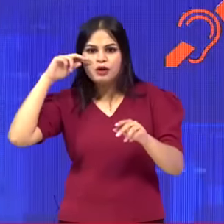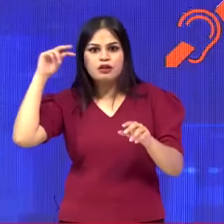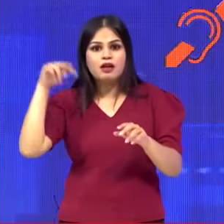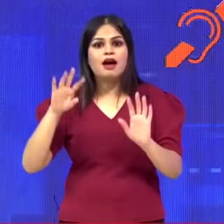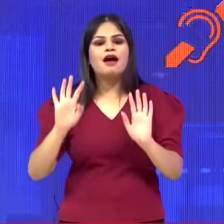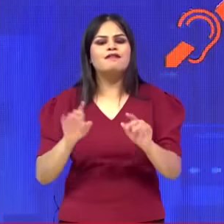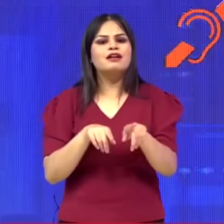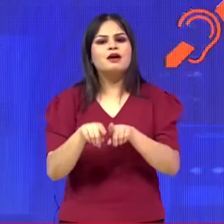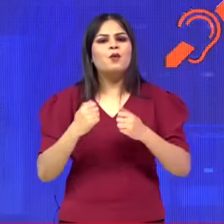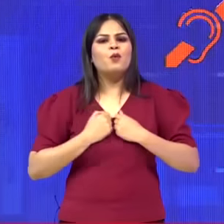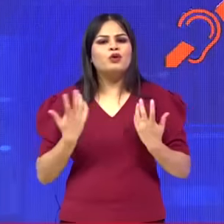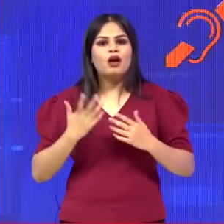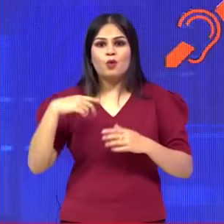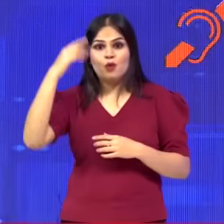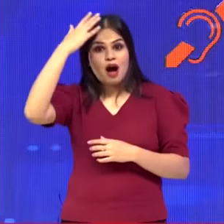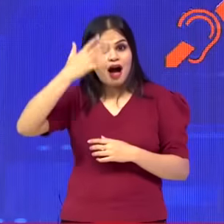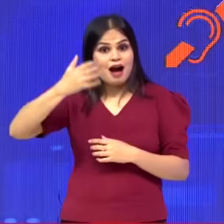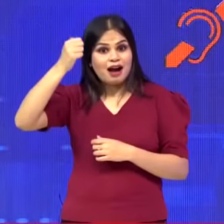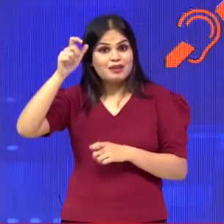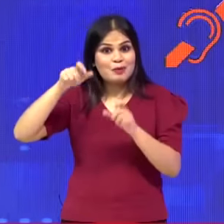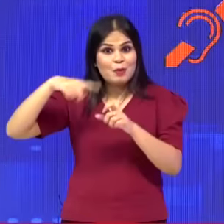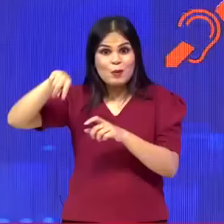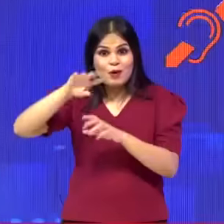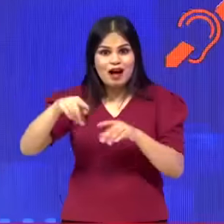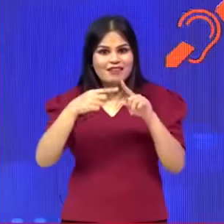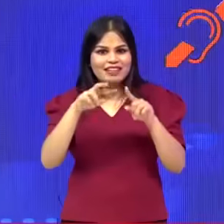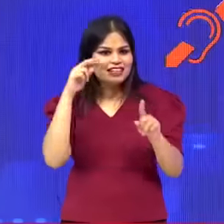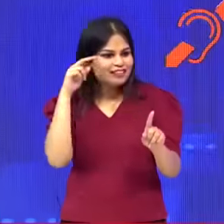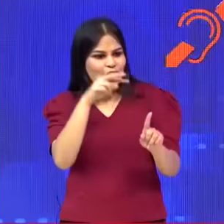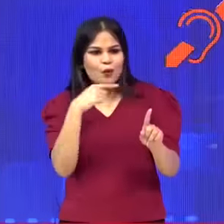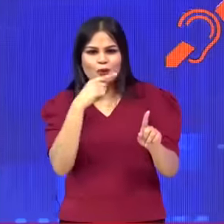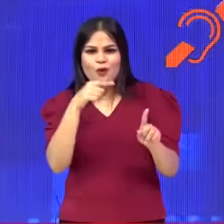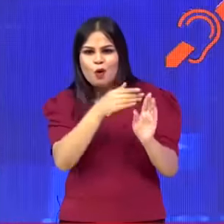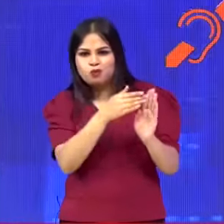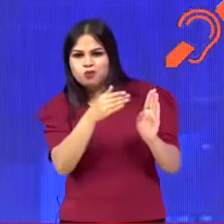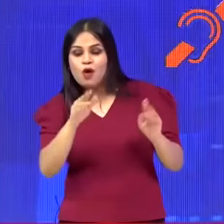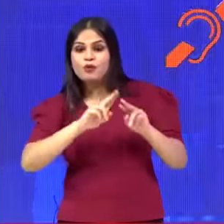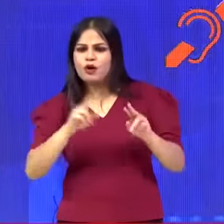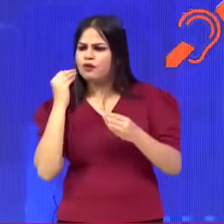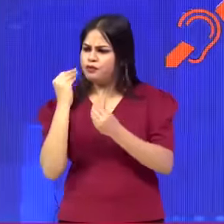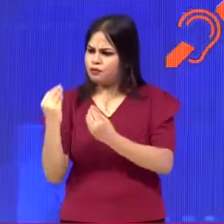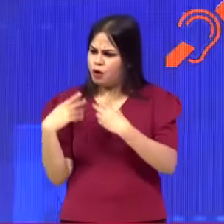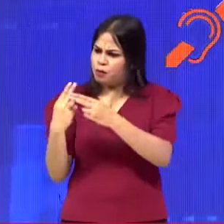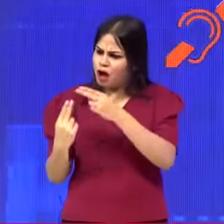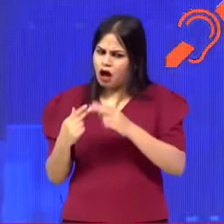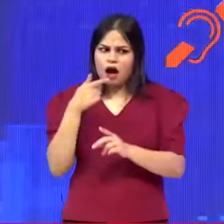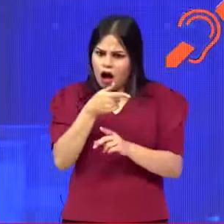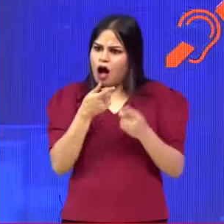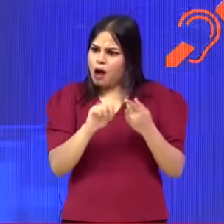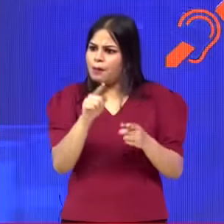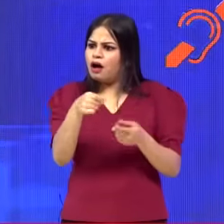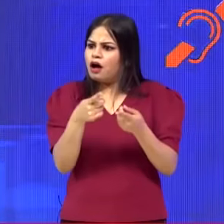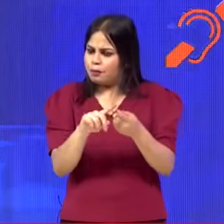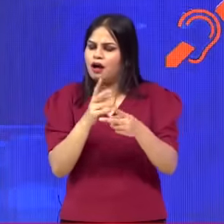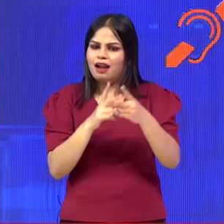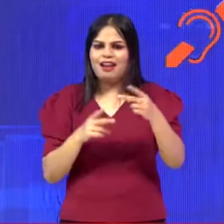हमारे क्रिएटिव हेड्स हैं कंटेंट वाले हैं, तो फिर वो मुझे बताते हैं कि ऐसा हुआ था। उस